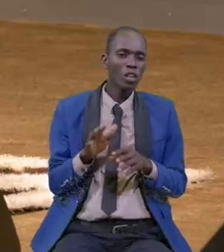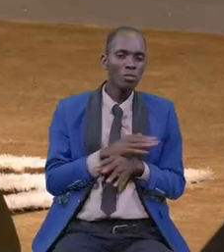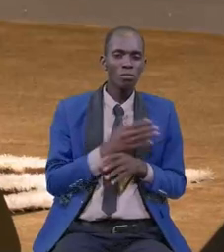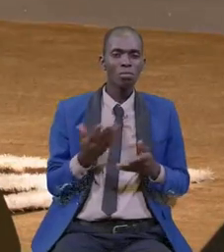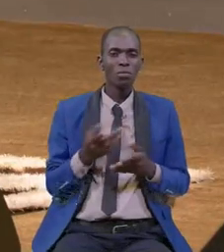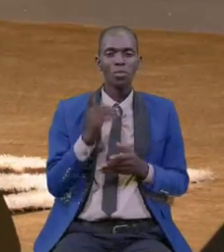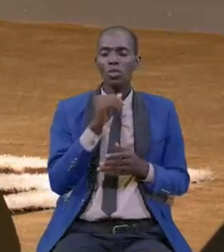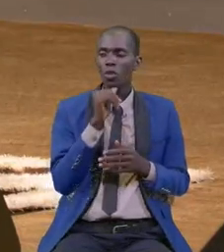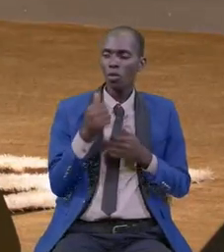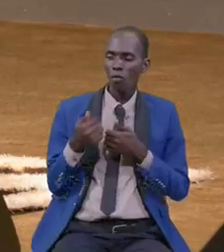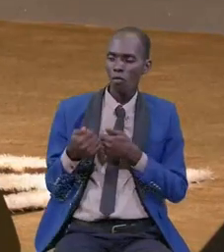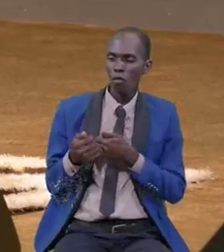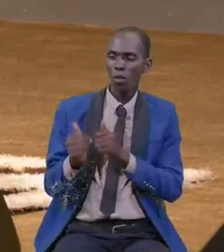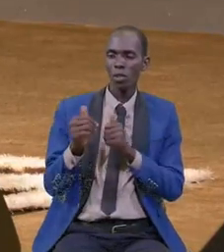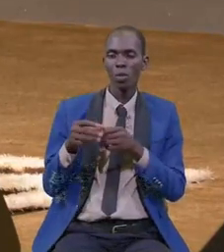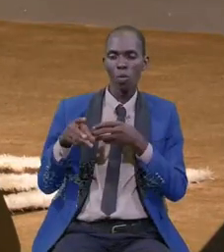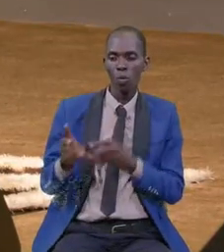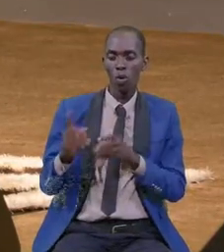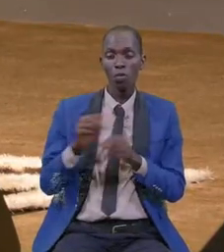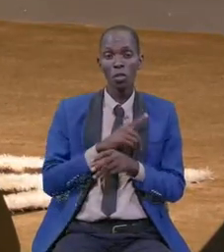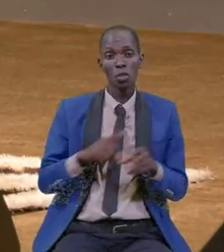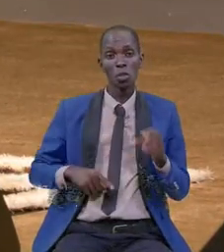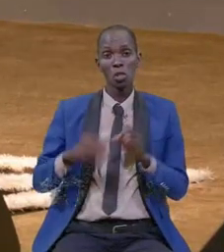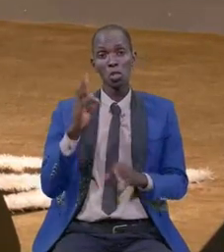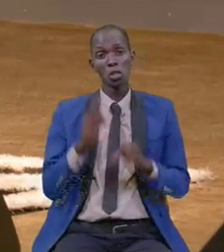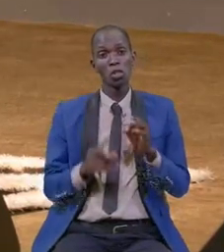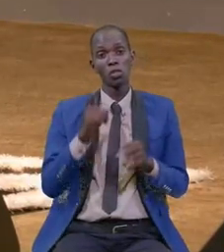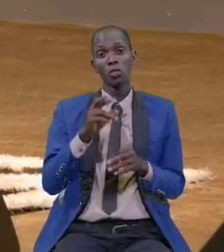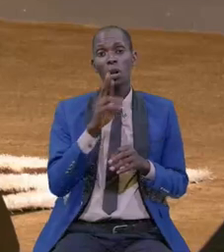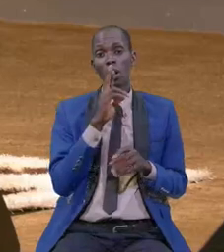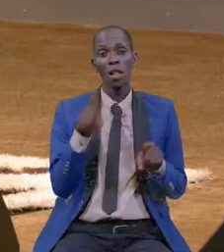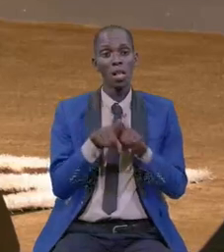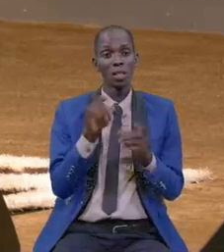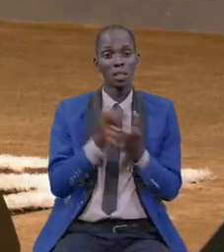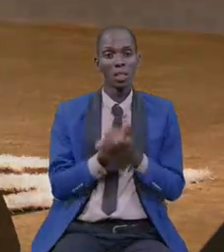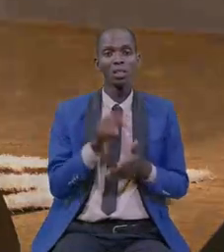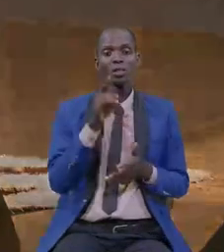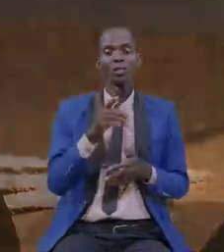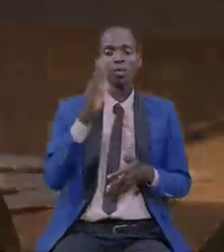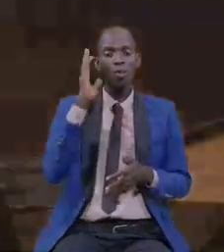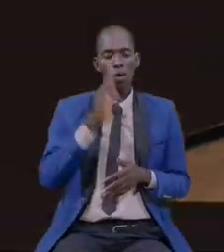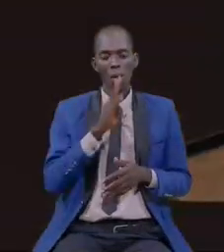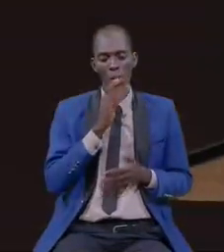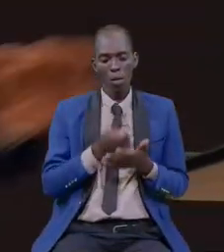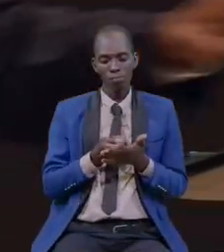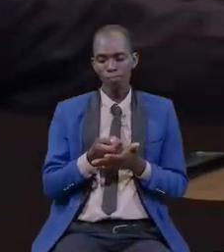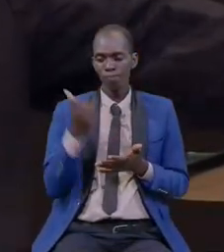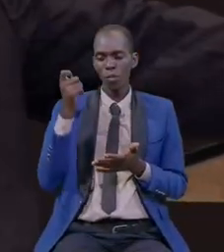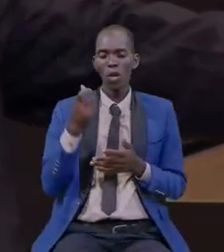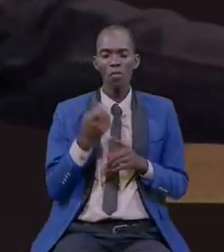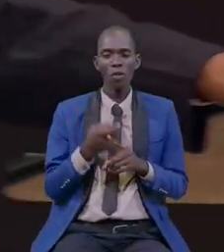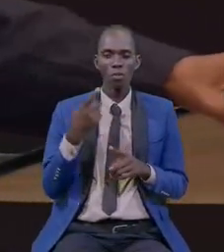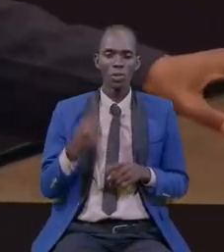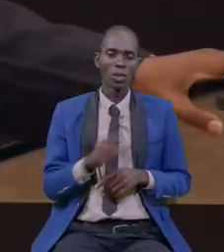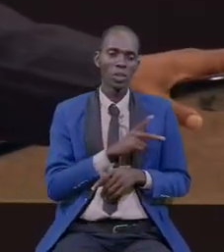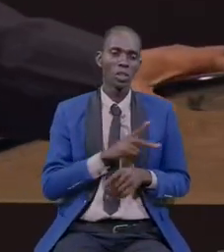Seigneur ça ce n'est pas le chemin si tu es ainsi tu seras expulsé loin du Royaume de Dieu et tu